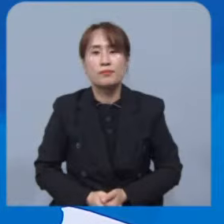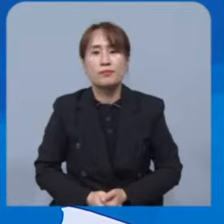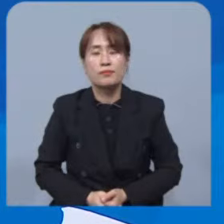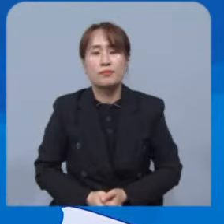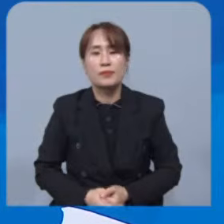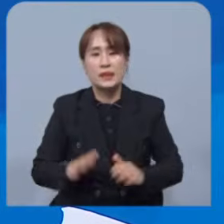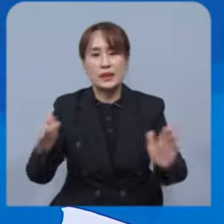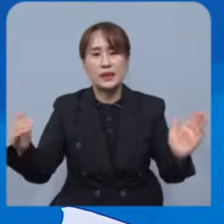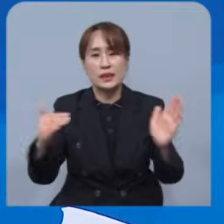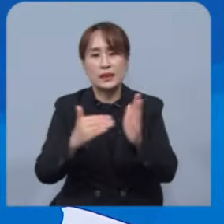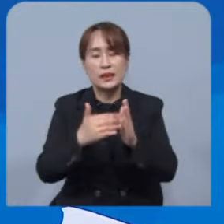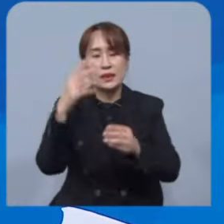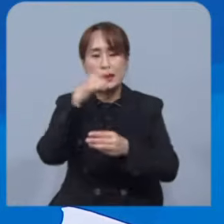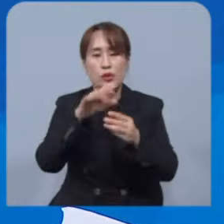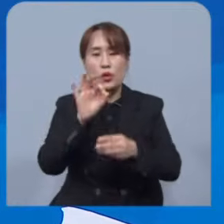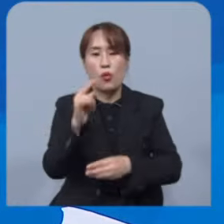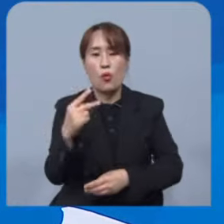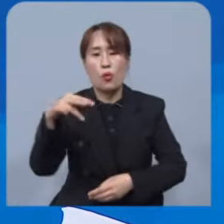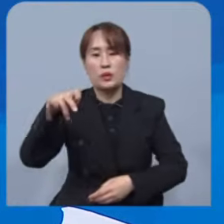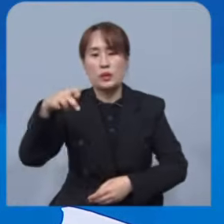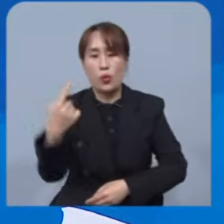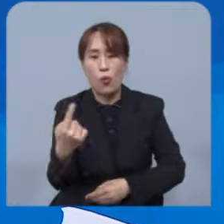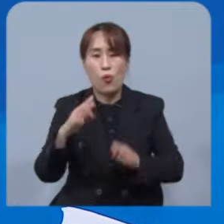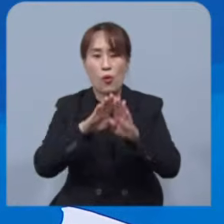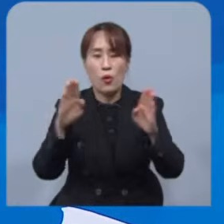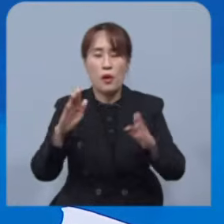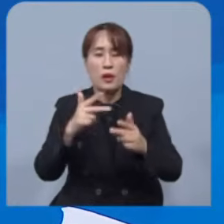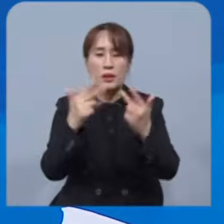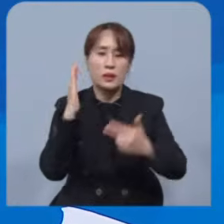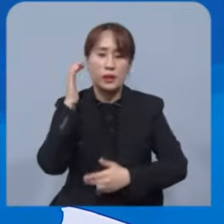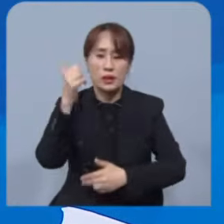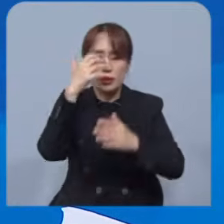네, 지금까지 청주 오스코에서 열린 이재명